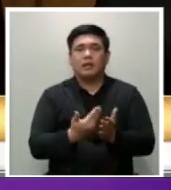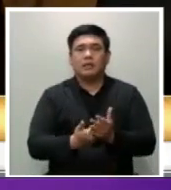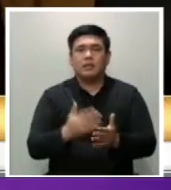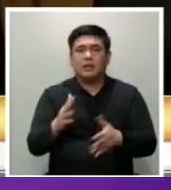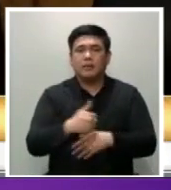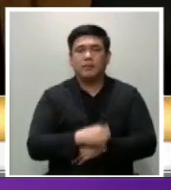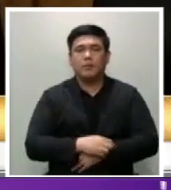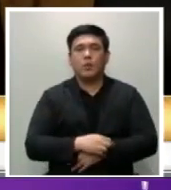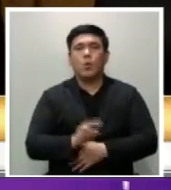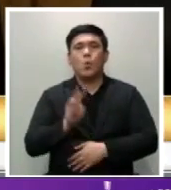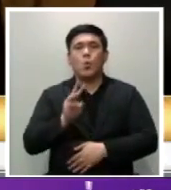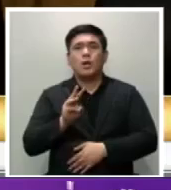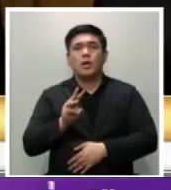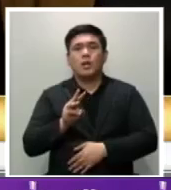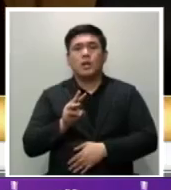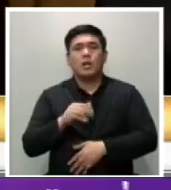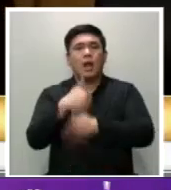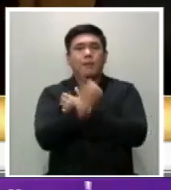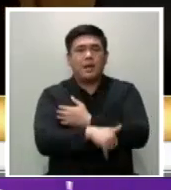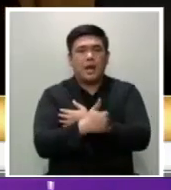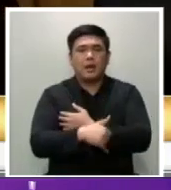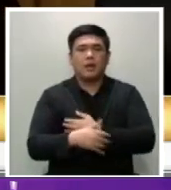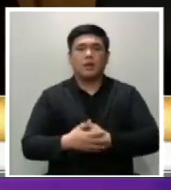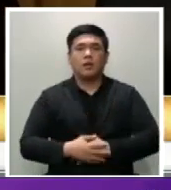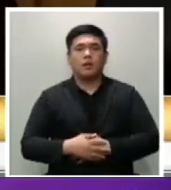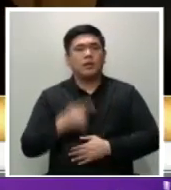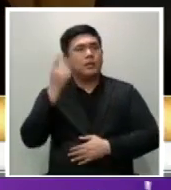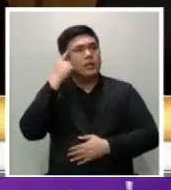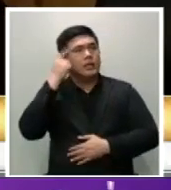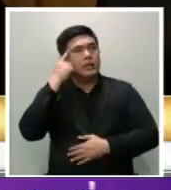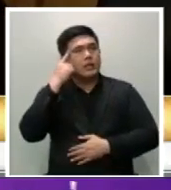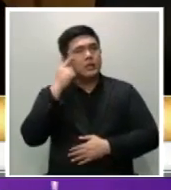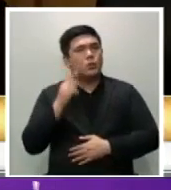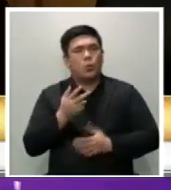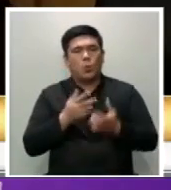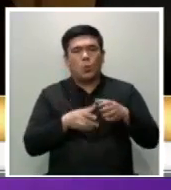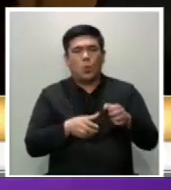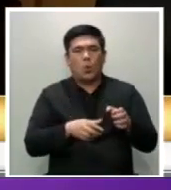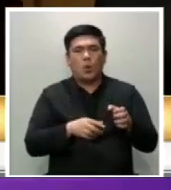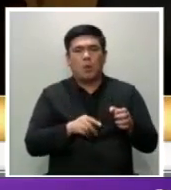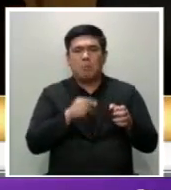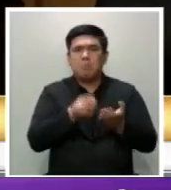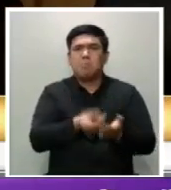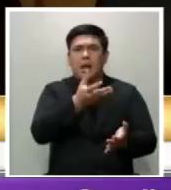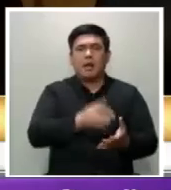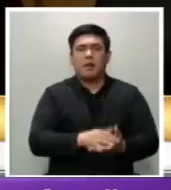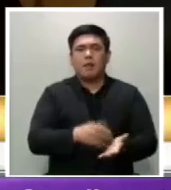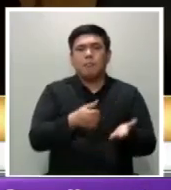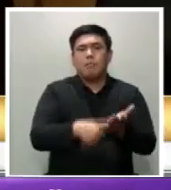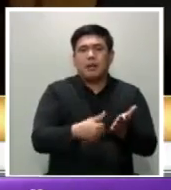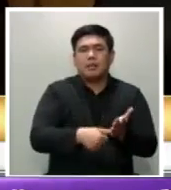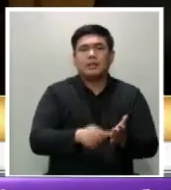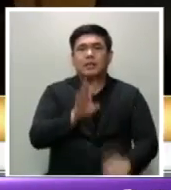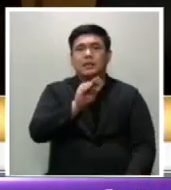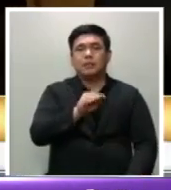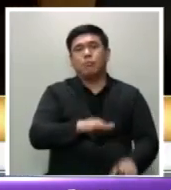รือ L&M ของนอกซึ่งมันเคยขายซองละแพงและต้องเจอภาษี